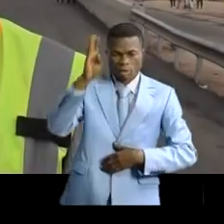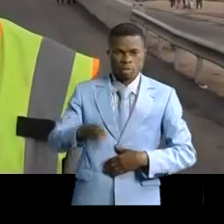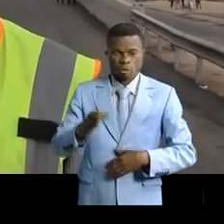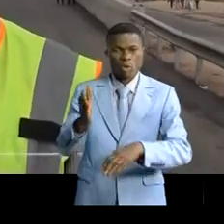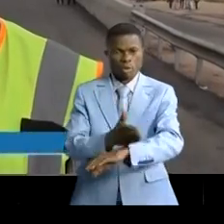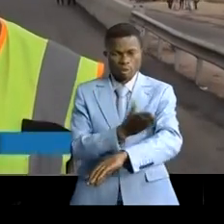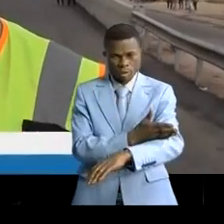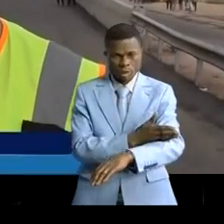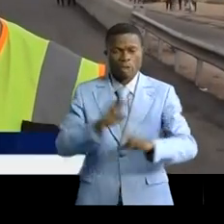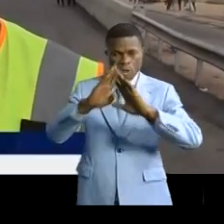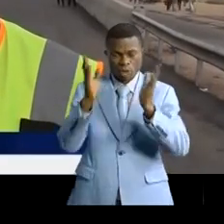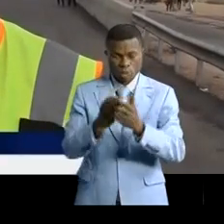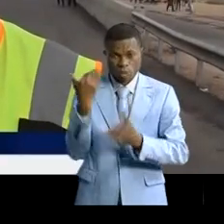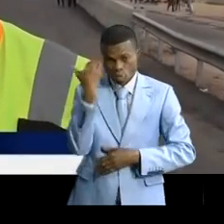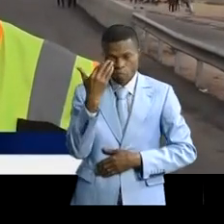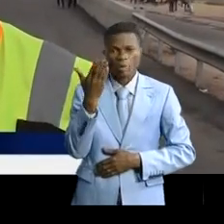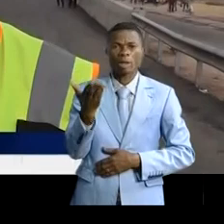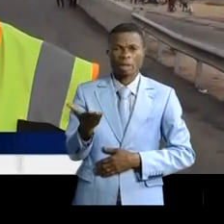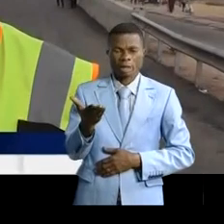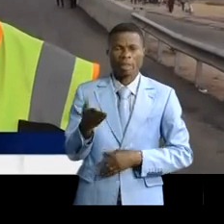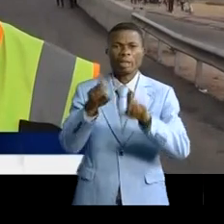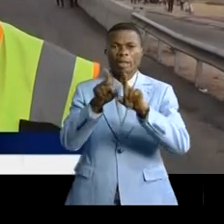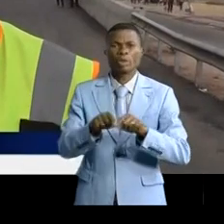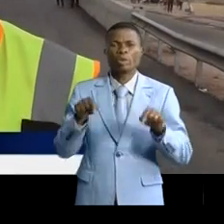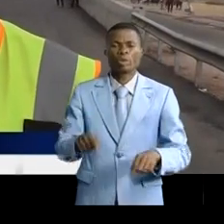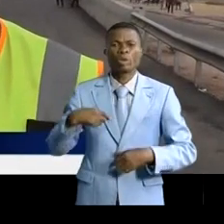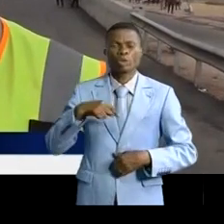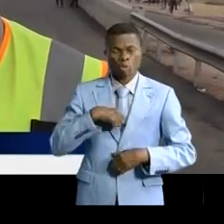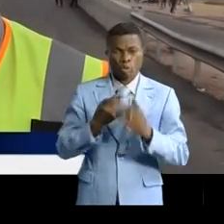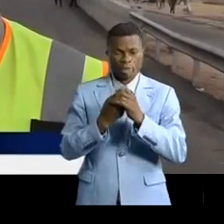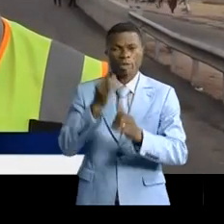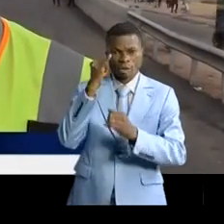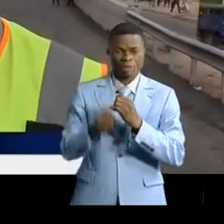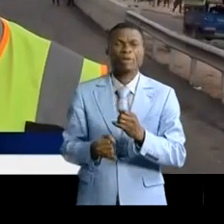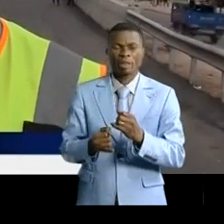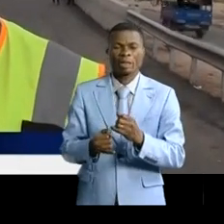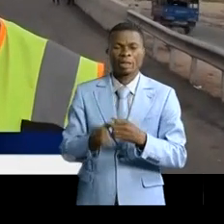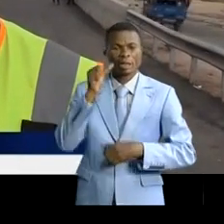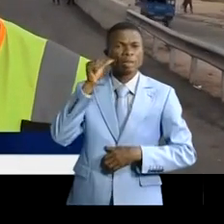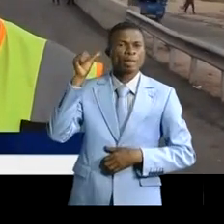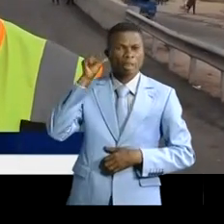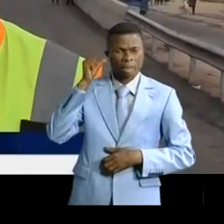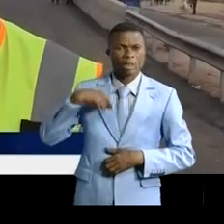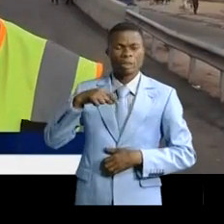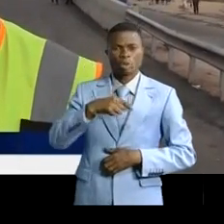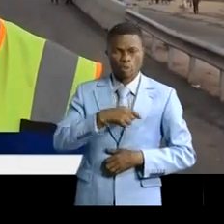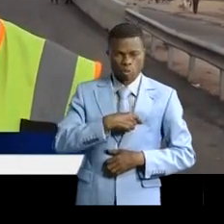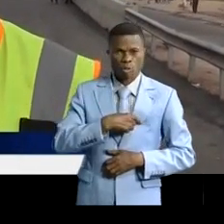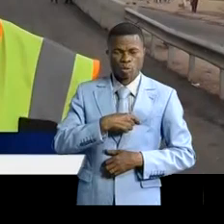évolution, tout le monde l'a suivi et aujourd'hui nous sommes à la fin. Hier, nous avons pu